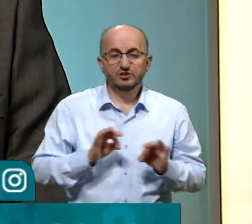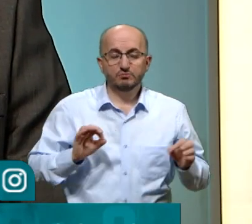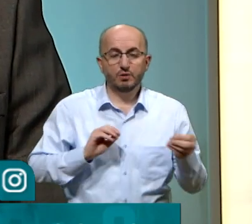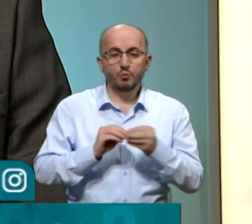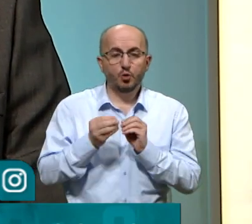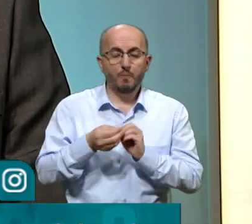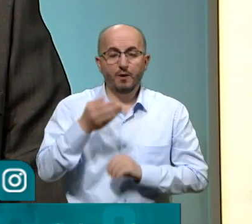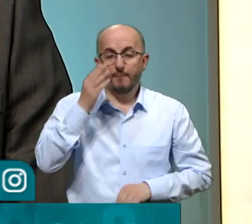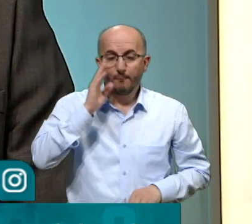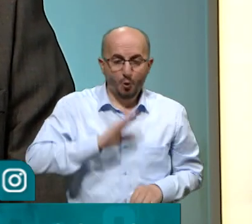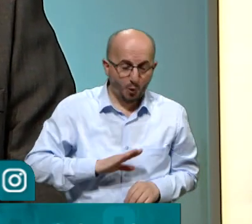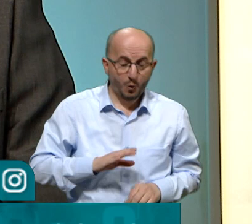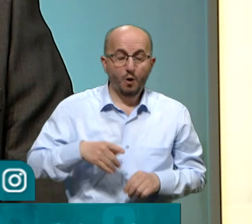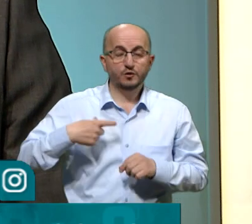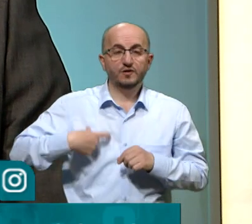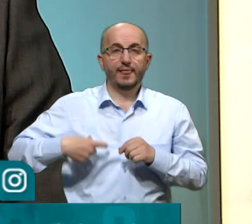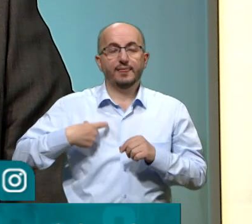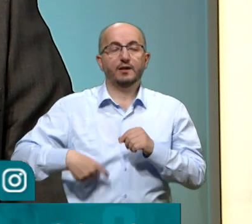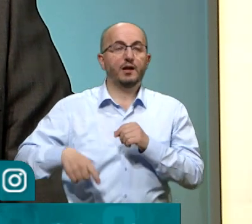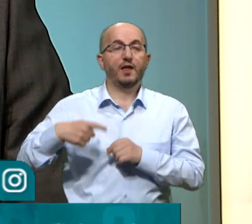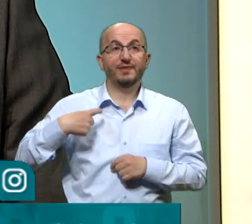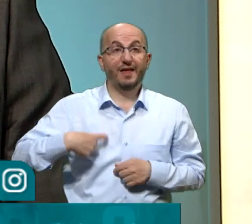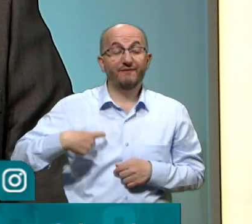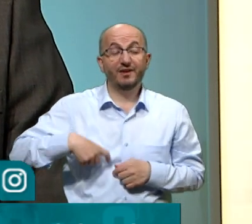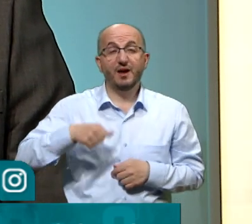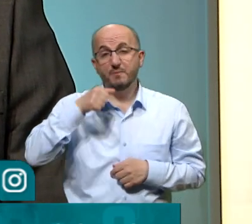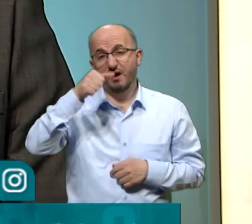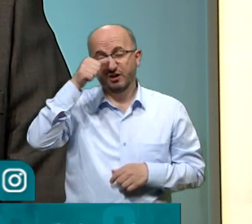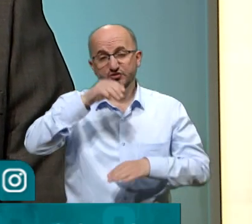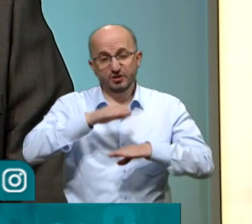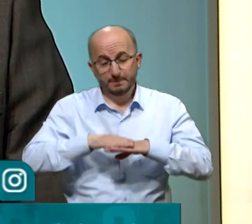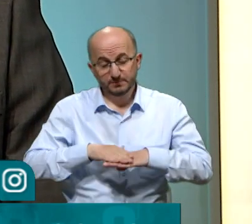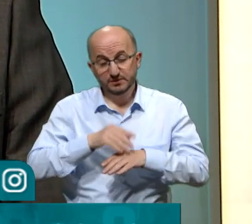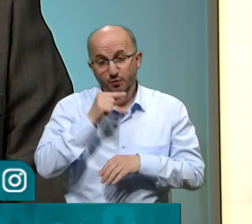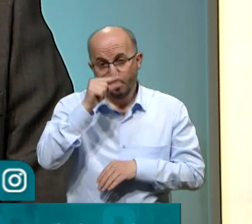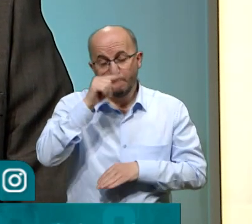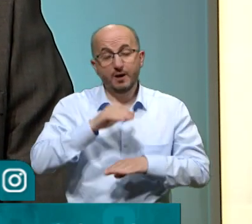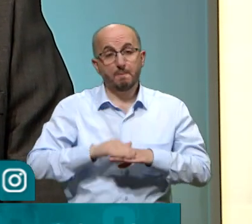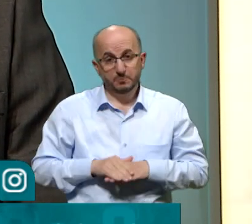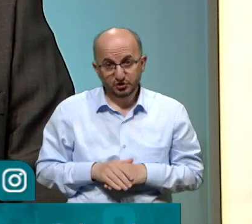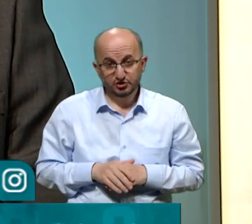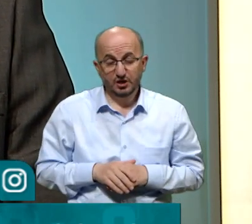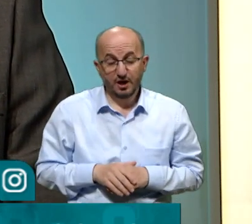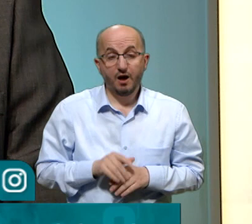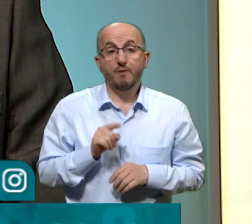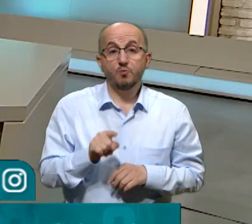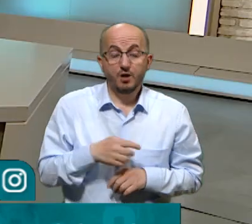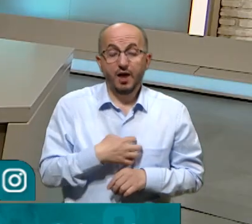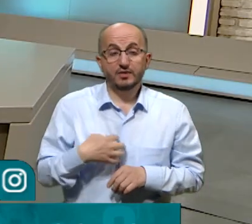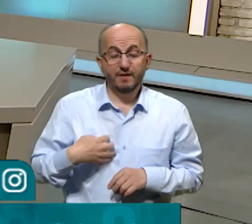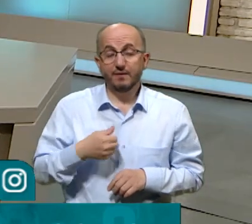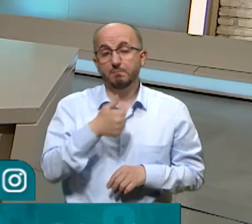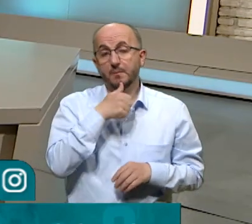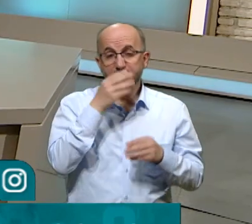yok özellikle Nafile bir haç yapmışsa kişi veya Nafile bir ömre yapmışsa bunu anne ve